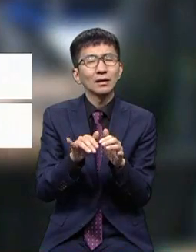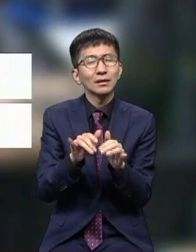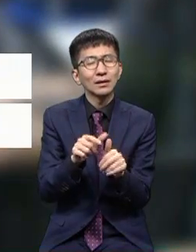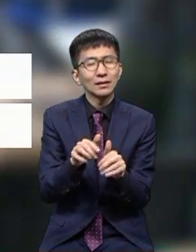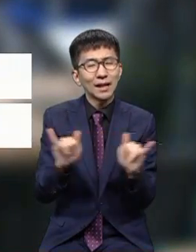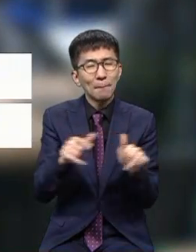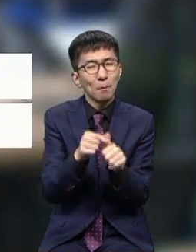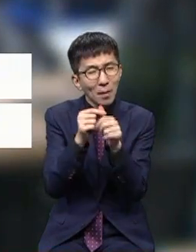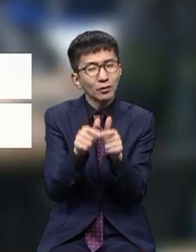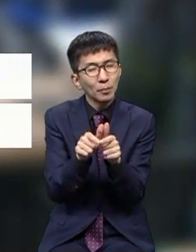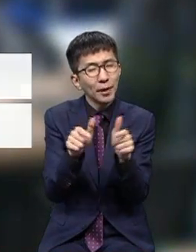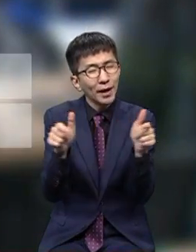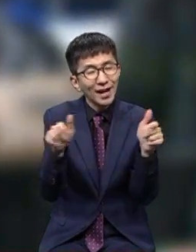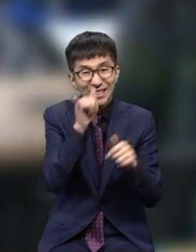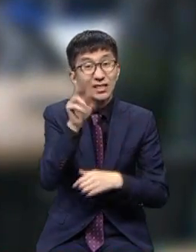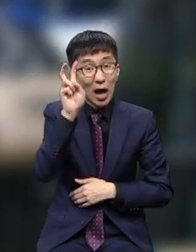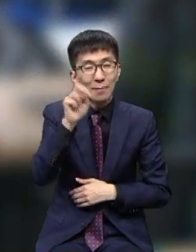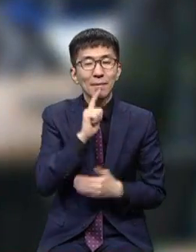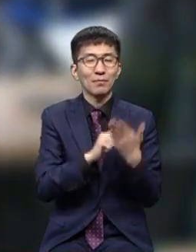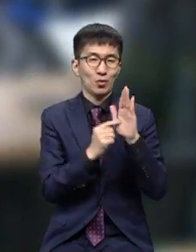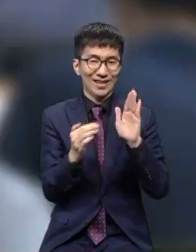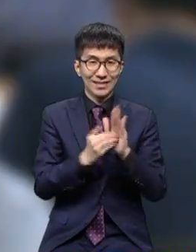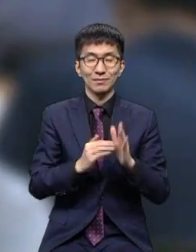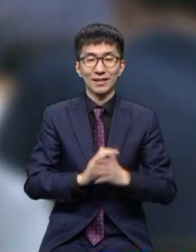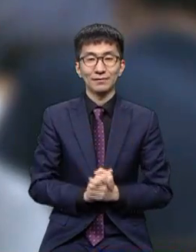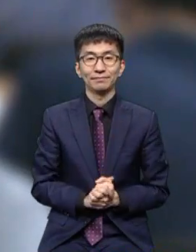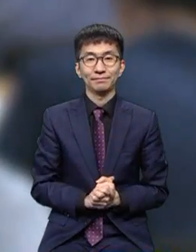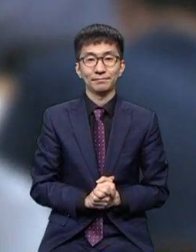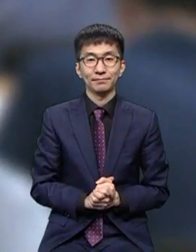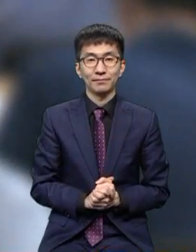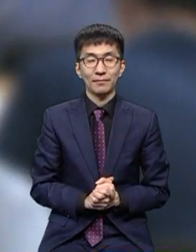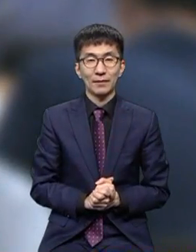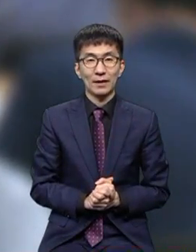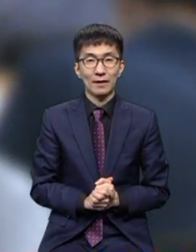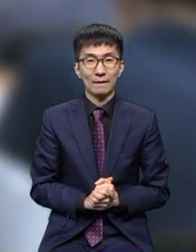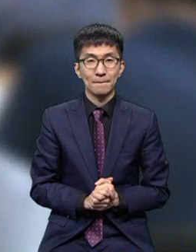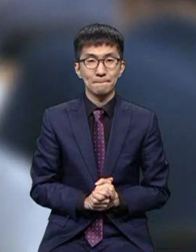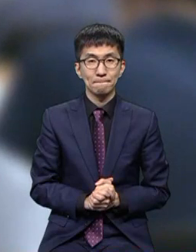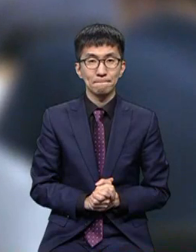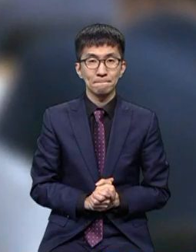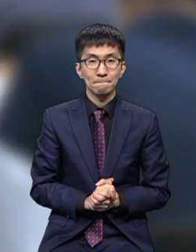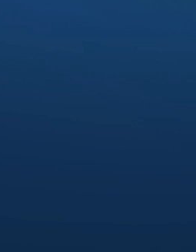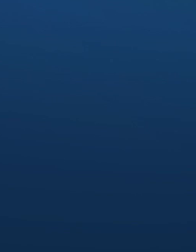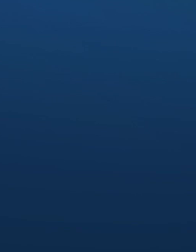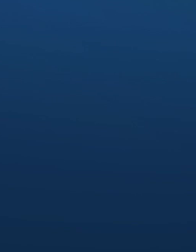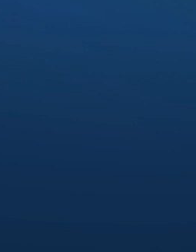것이라고 다시 낙관적으로 전망했습니다. SBS 화강윤입니다.